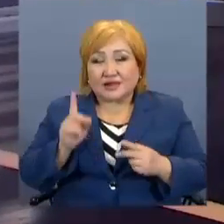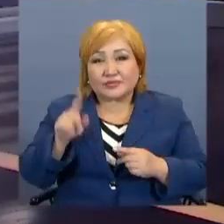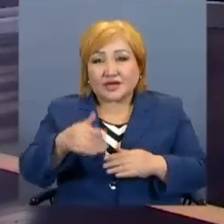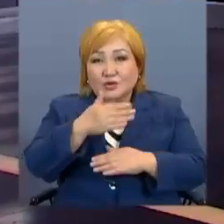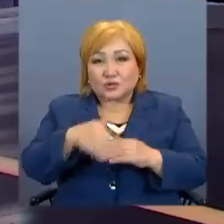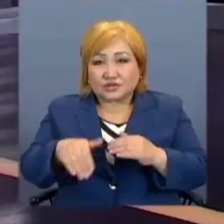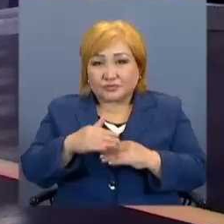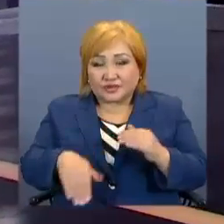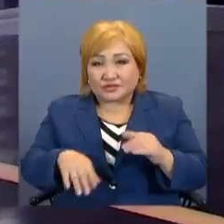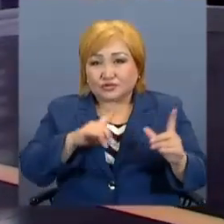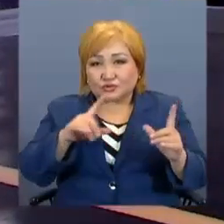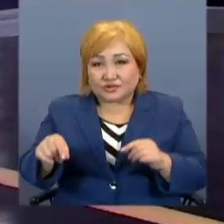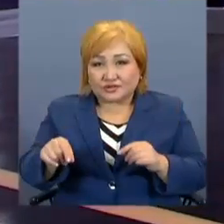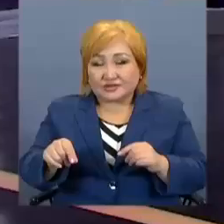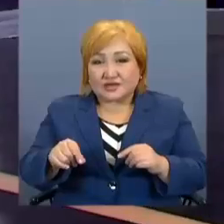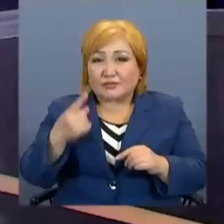мына көшемен жүрін деген